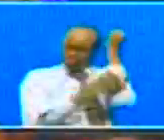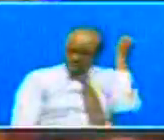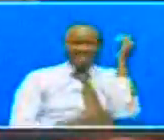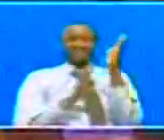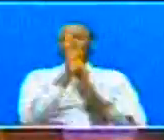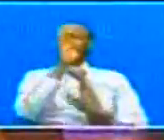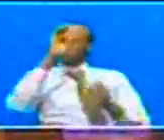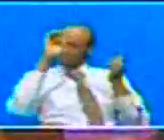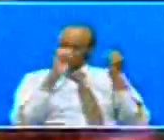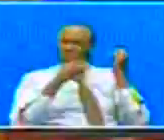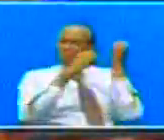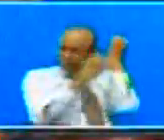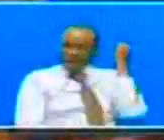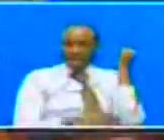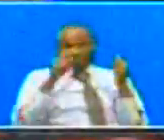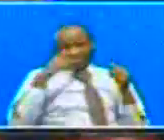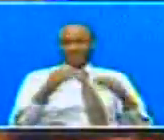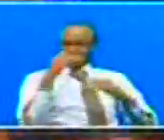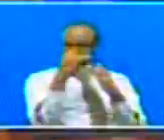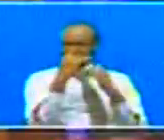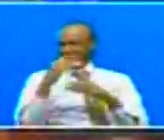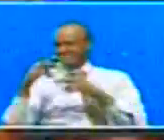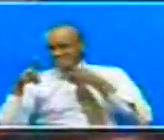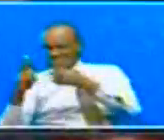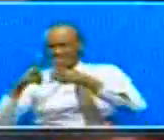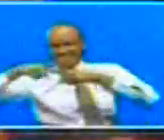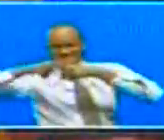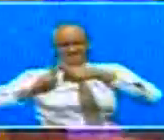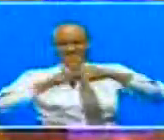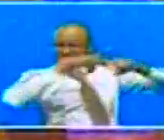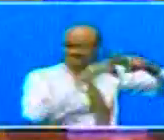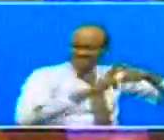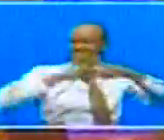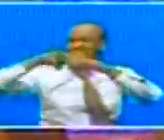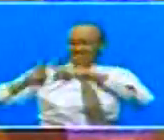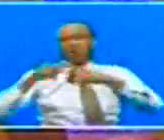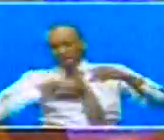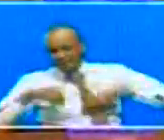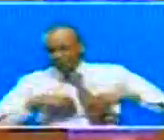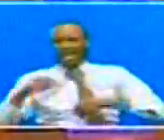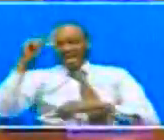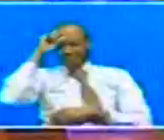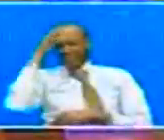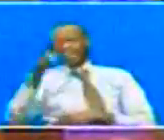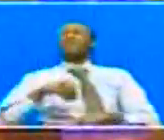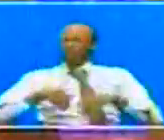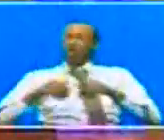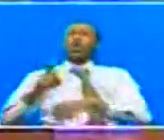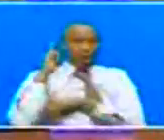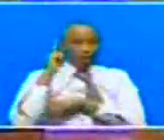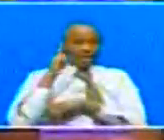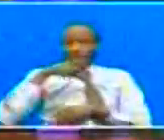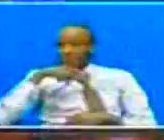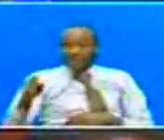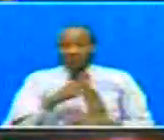maendeleo. Akaweka vikwazo za kumaliza ufisadi, akaweka serikali iliyokuwa inafuata sheria, na hakuwa